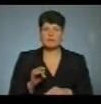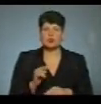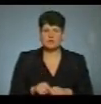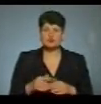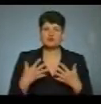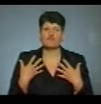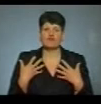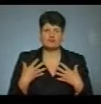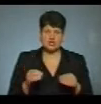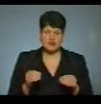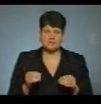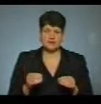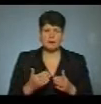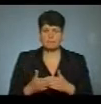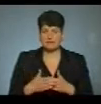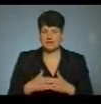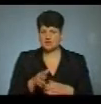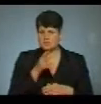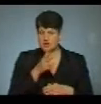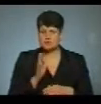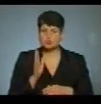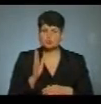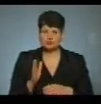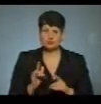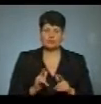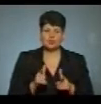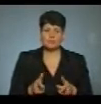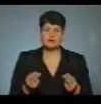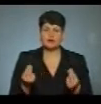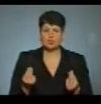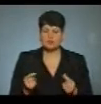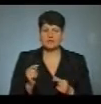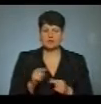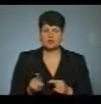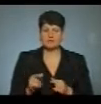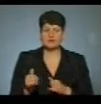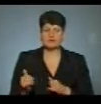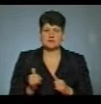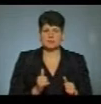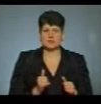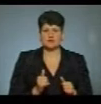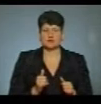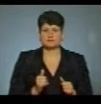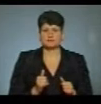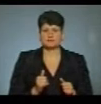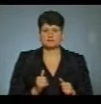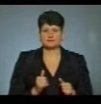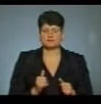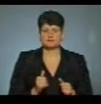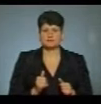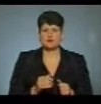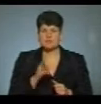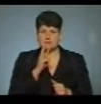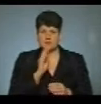вже буквально найближчим часом будуть поступати кошти для того, щоб забезпечити, додати відповідно до